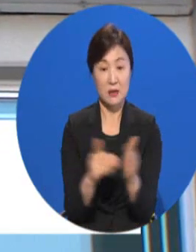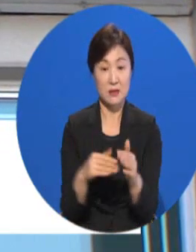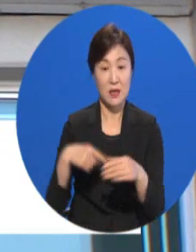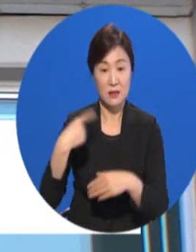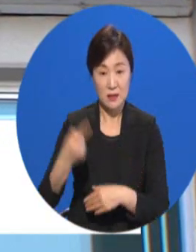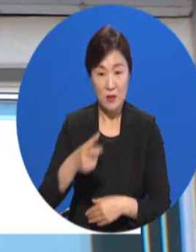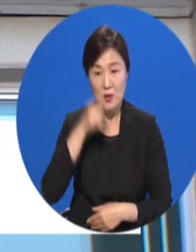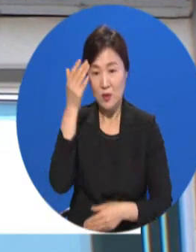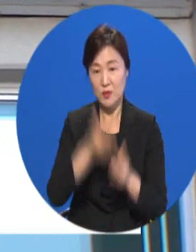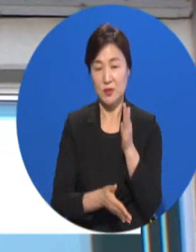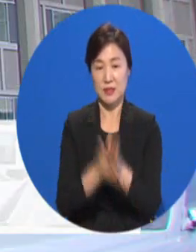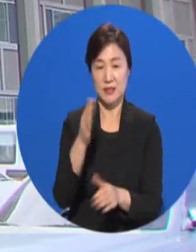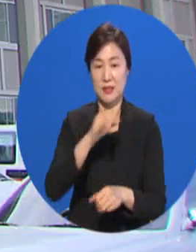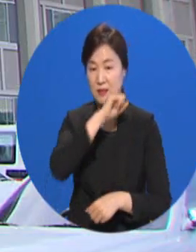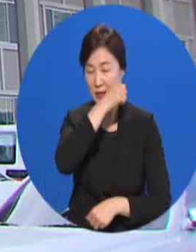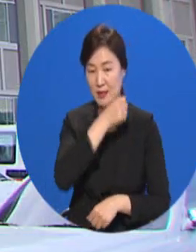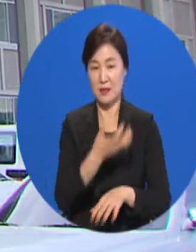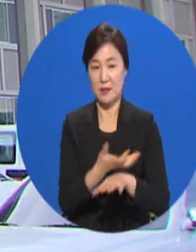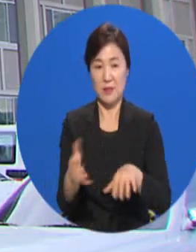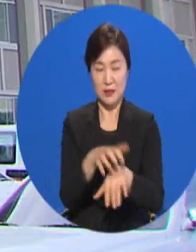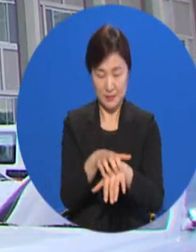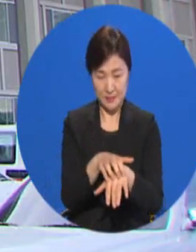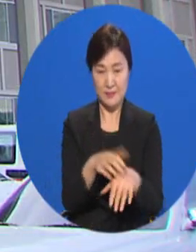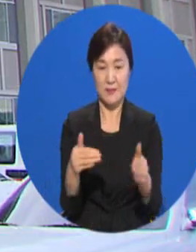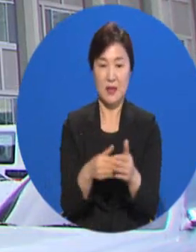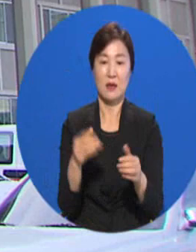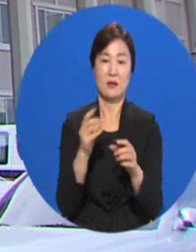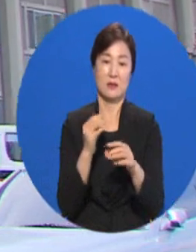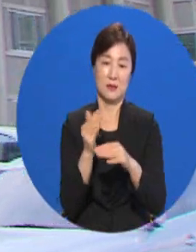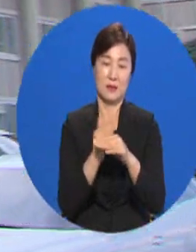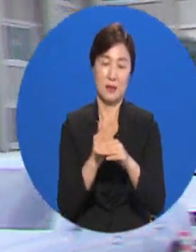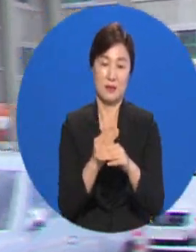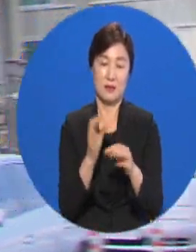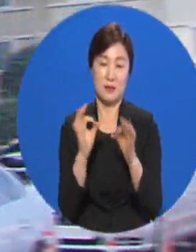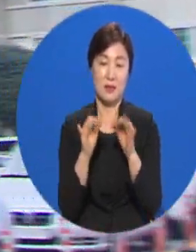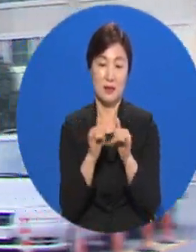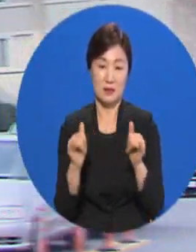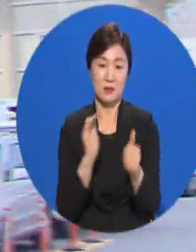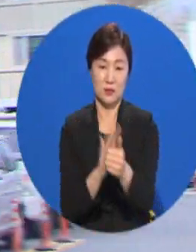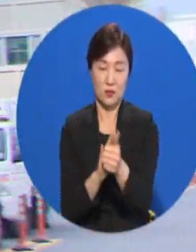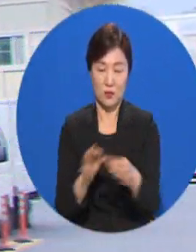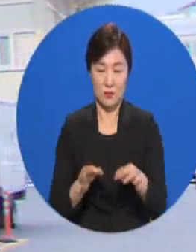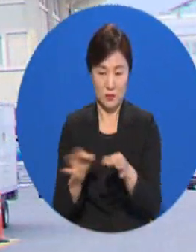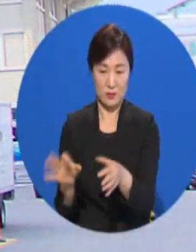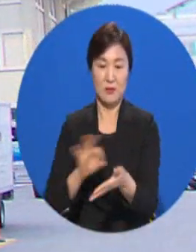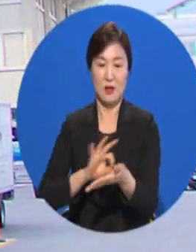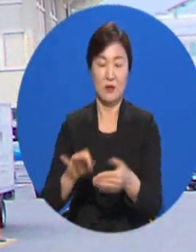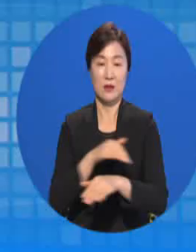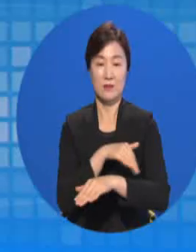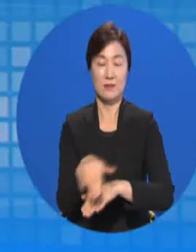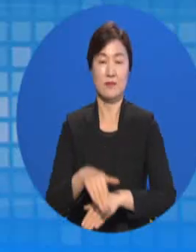예산으로 편성해 곧바로 지역 소상공인과 자영업자들을 지원하는 데 투입할 계획입니다.